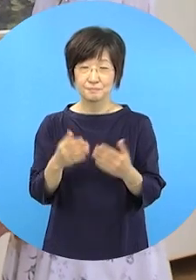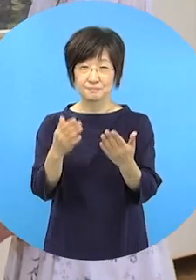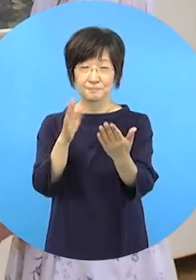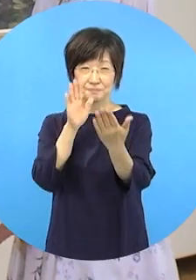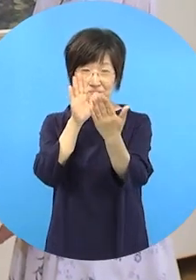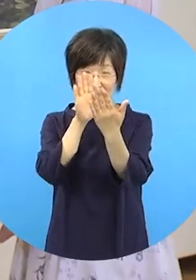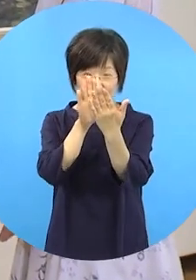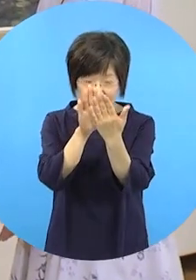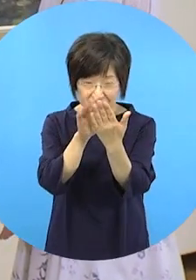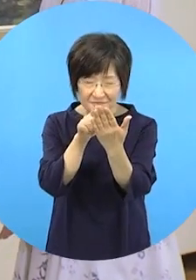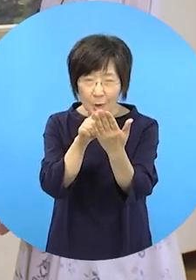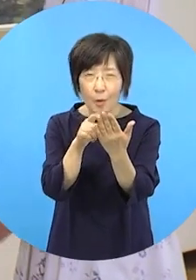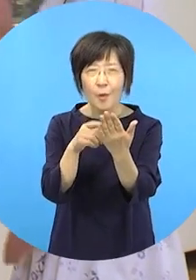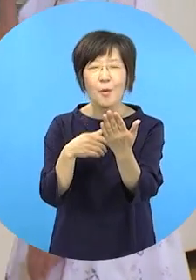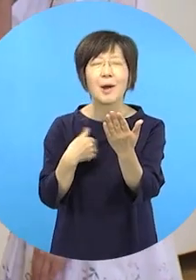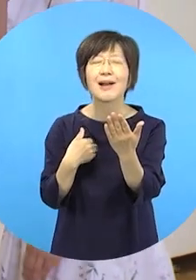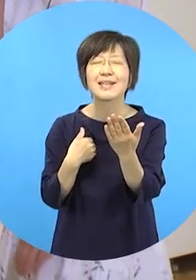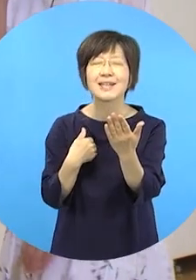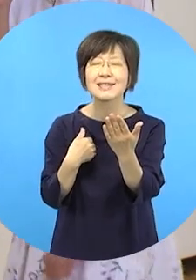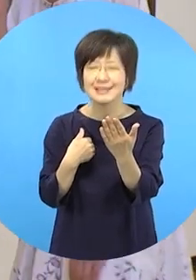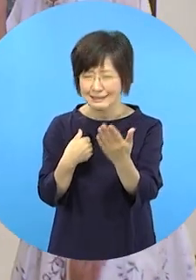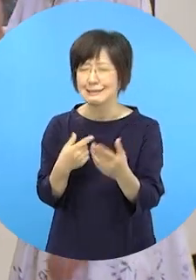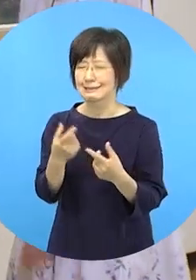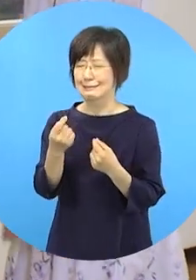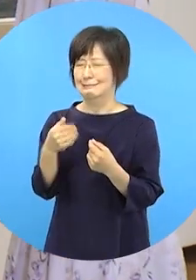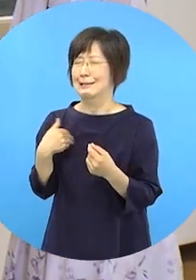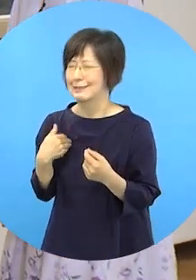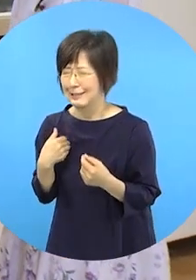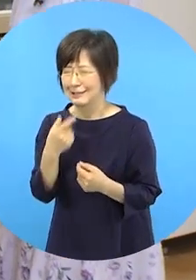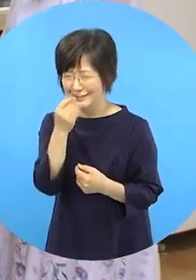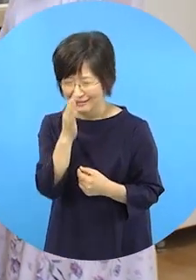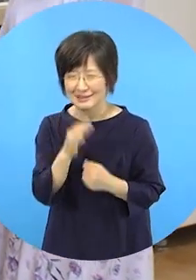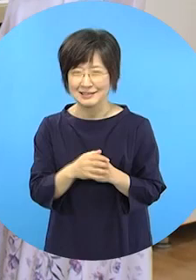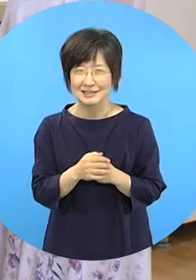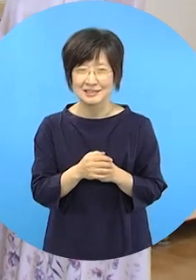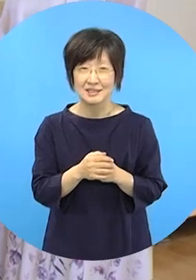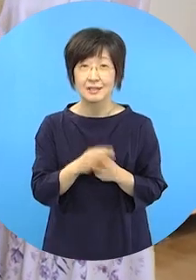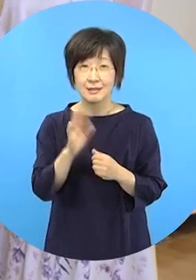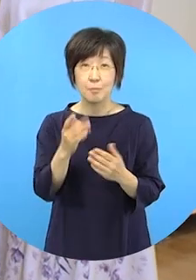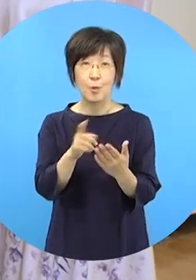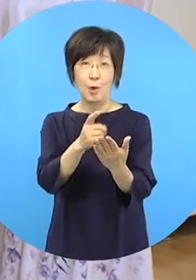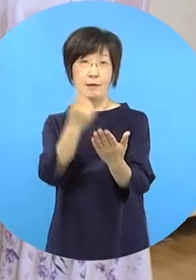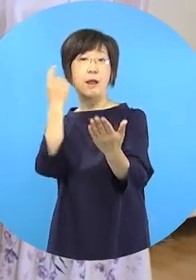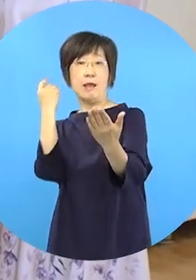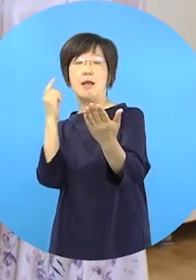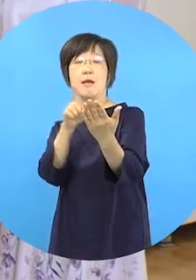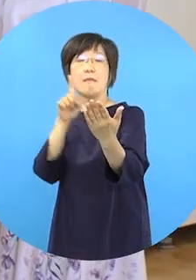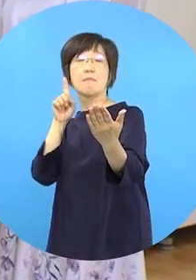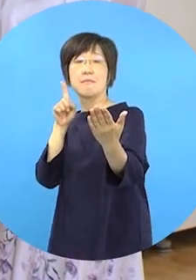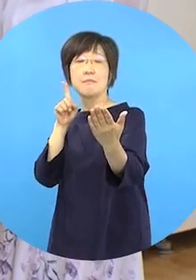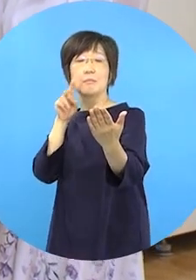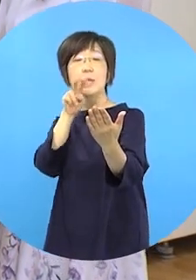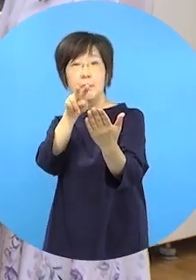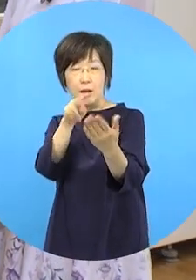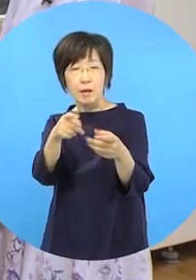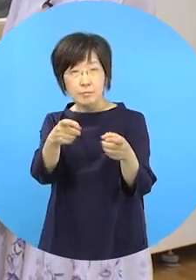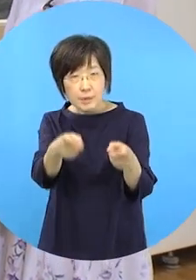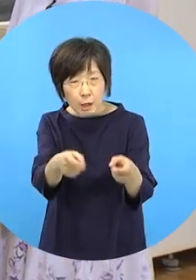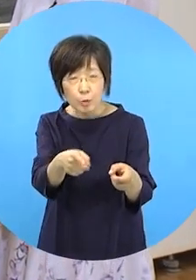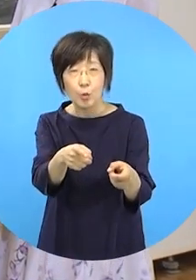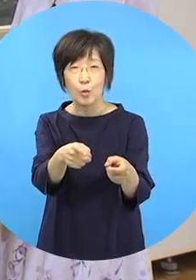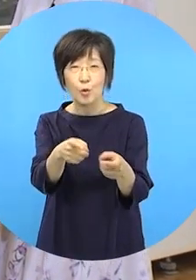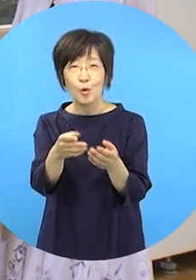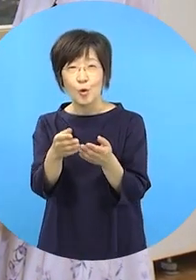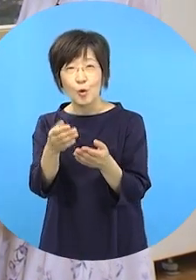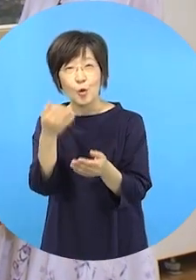るとなんだかわからないんですけれども。 そうなんです、ごめんなさい。 でもちょっと一歩引くと、あ、これが港の景色だなとか海の